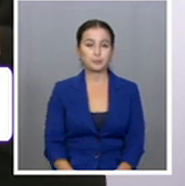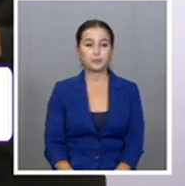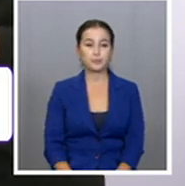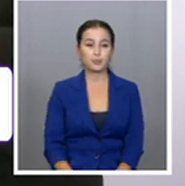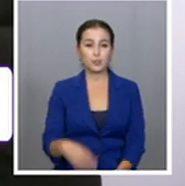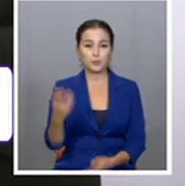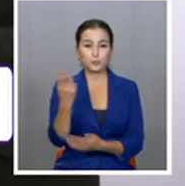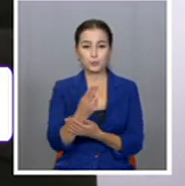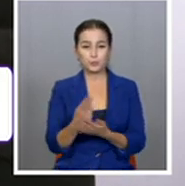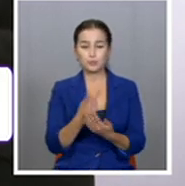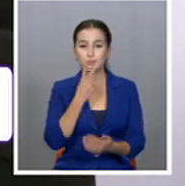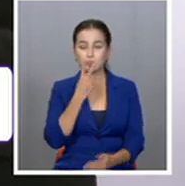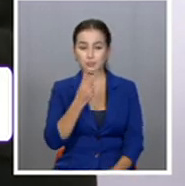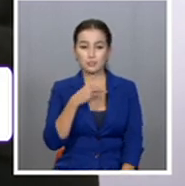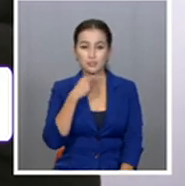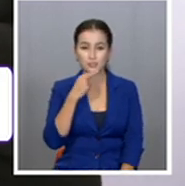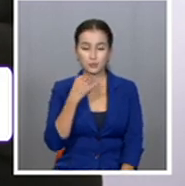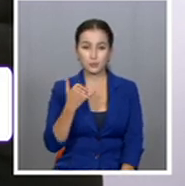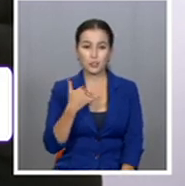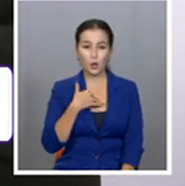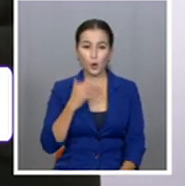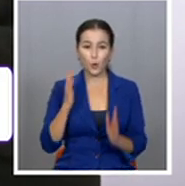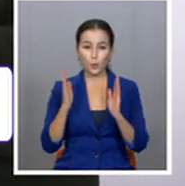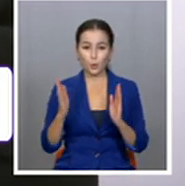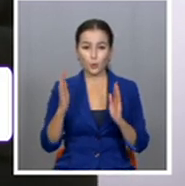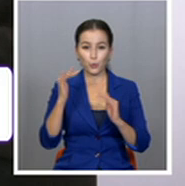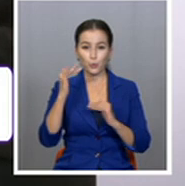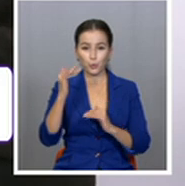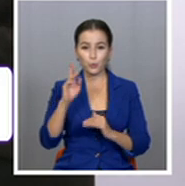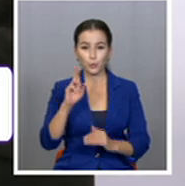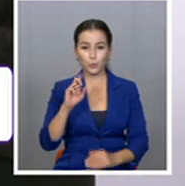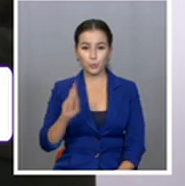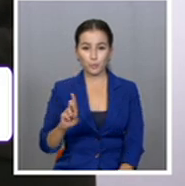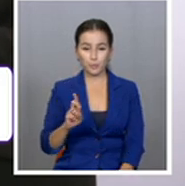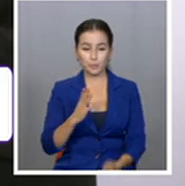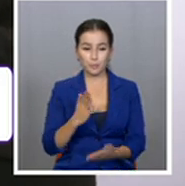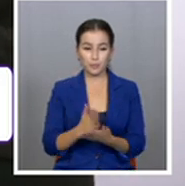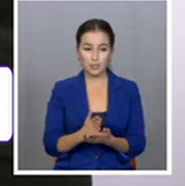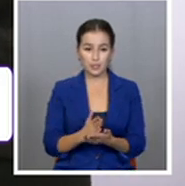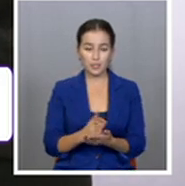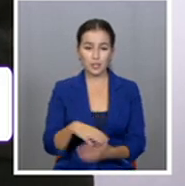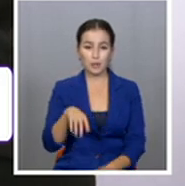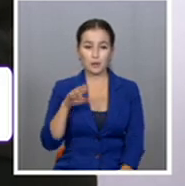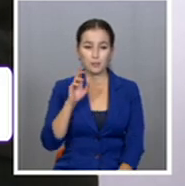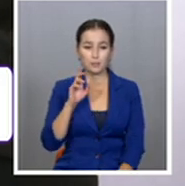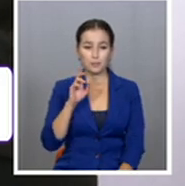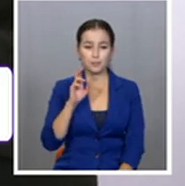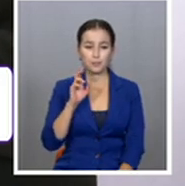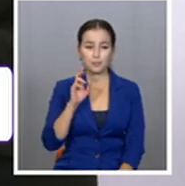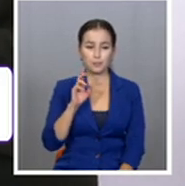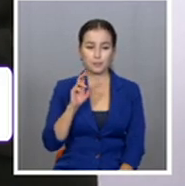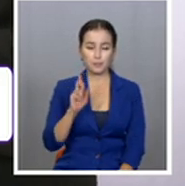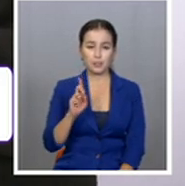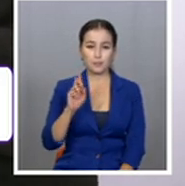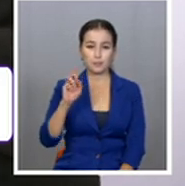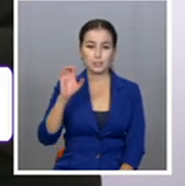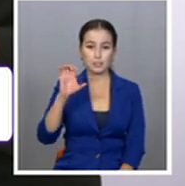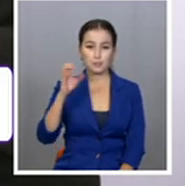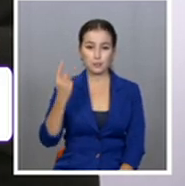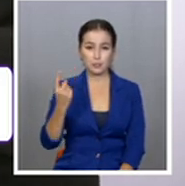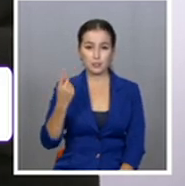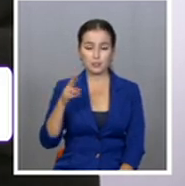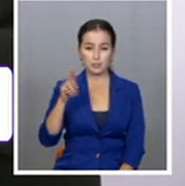Суретке назар аударсақ, бізде куб берілген Д, С1 түзуін А, Б, А1